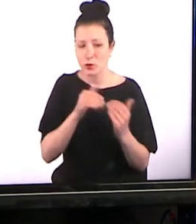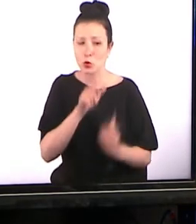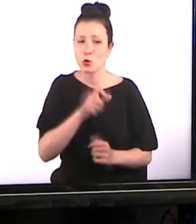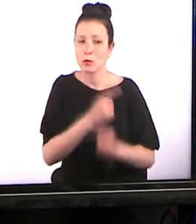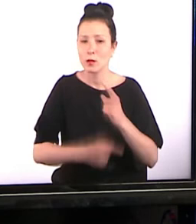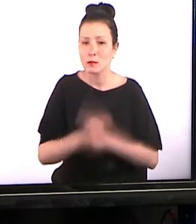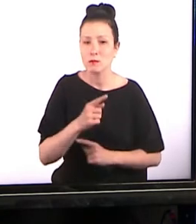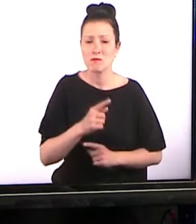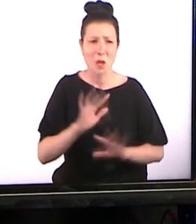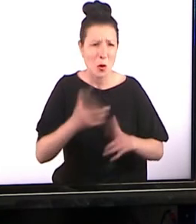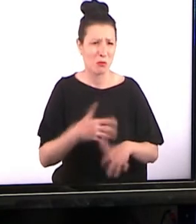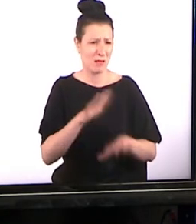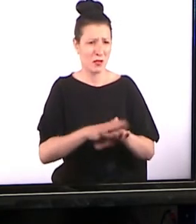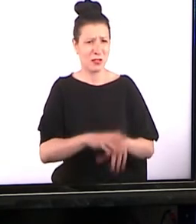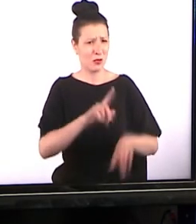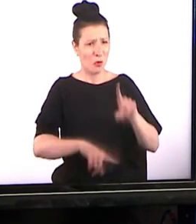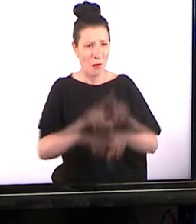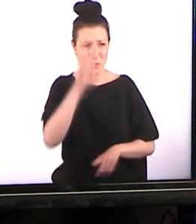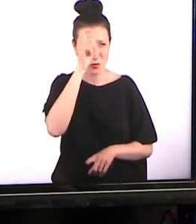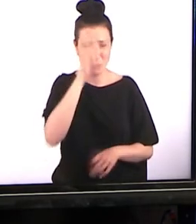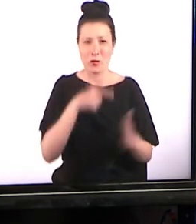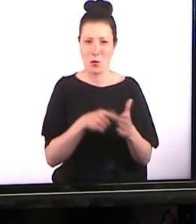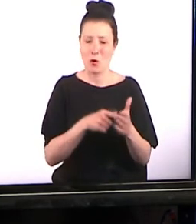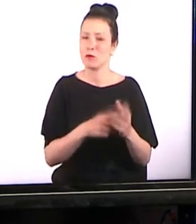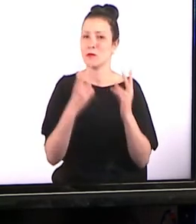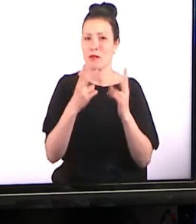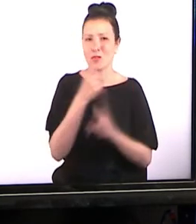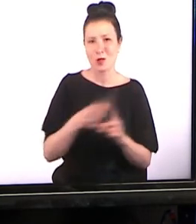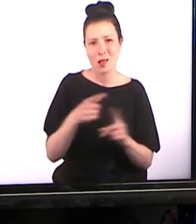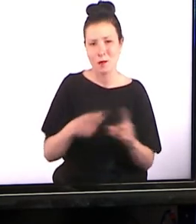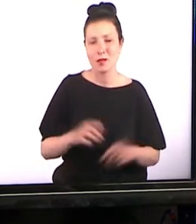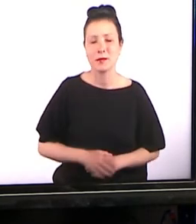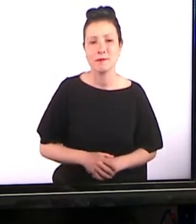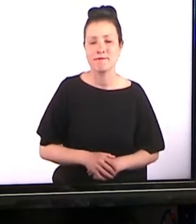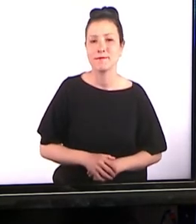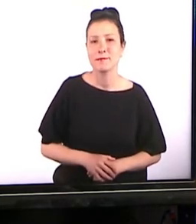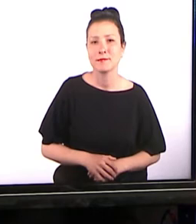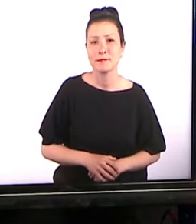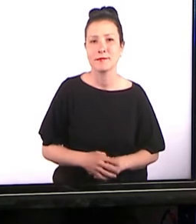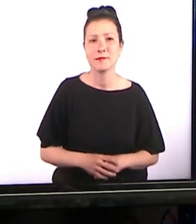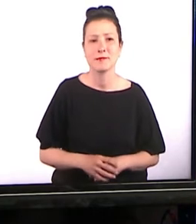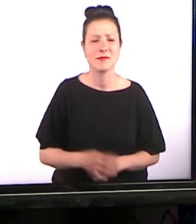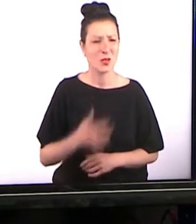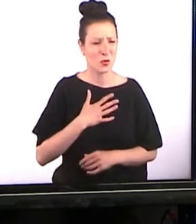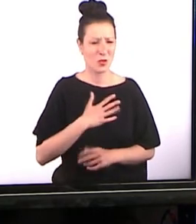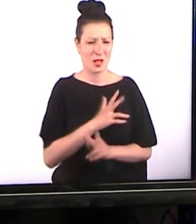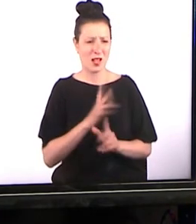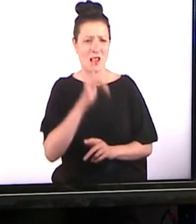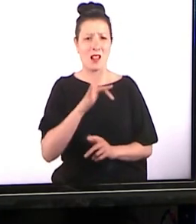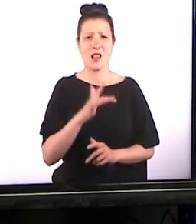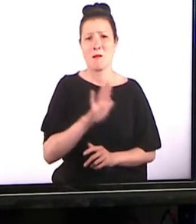takie jak do normalnego człowieka, to jest taki bardzo ważny element, bo wydaje mi się, że każdy ma w sobie potencjał. Czasami